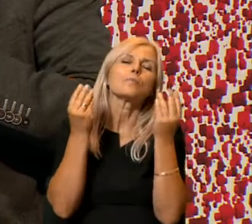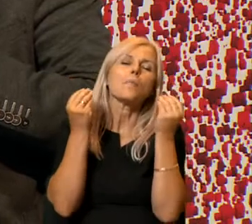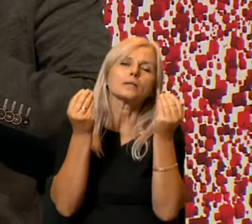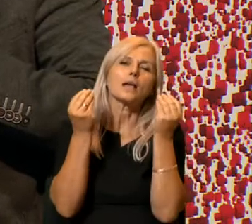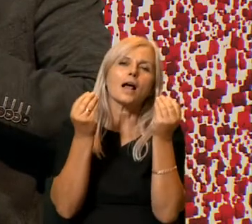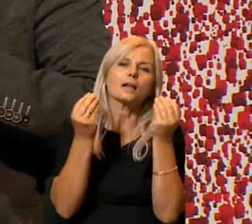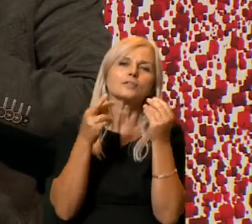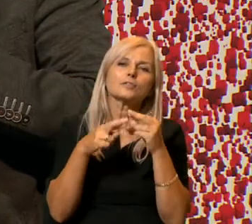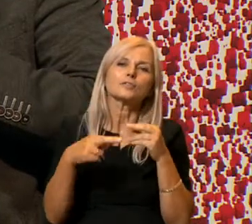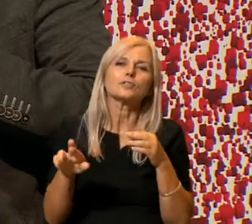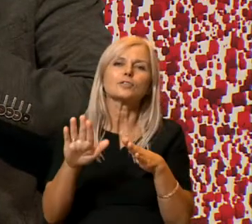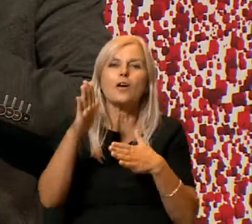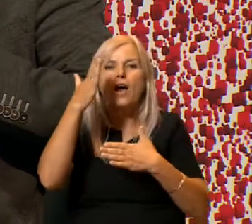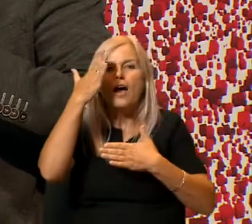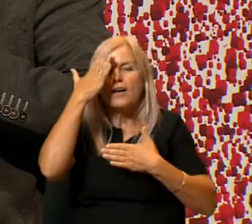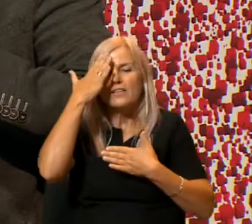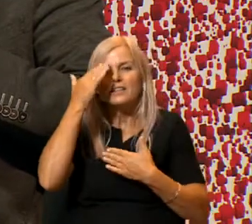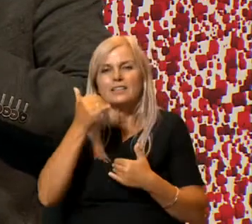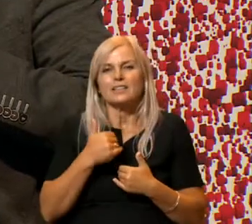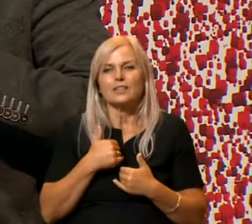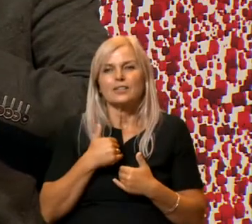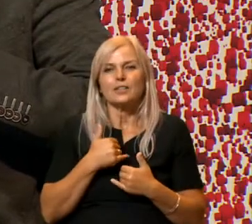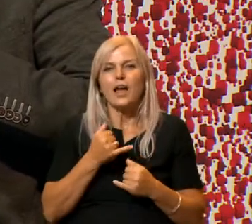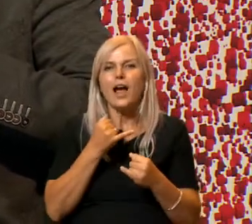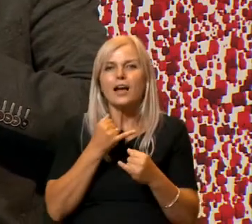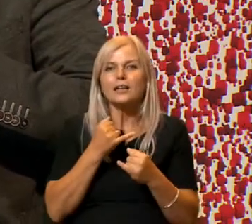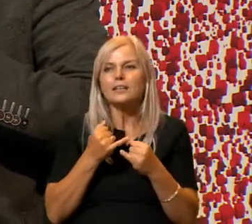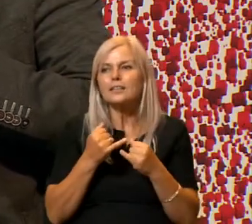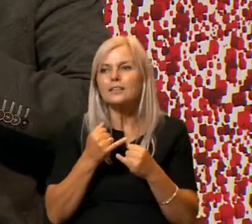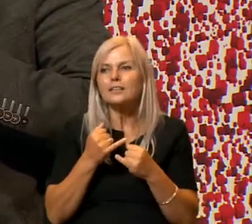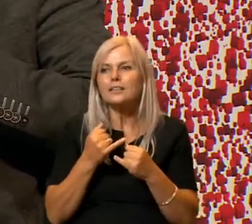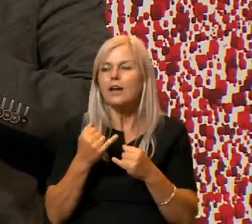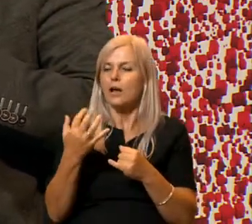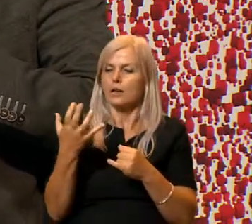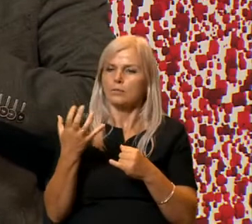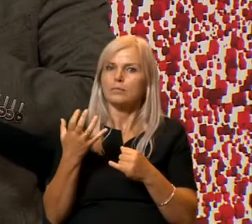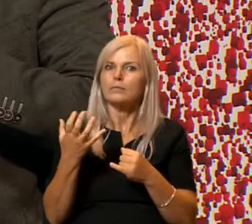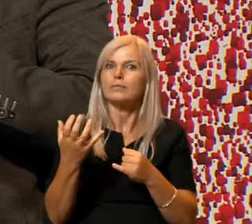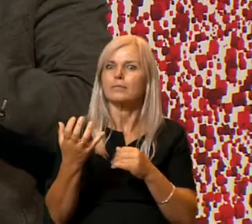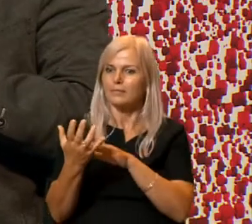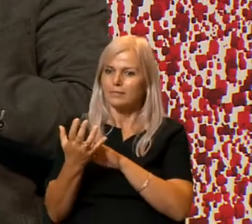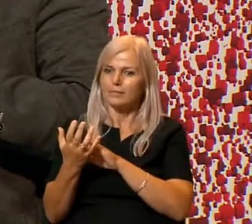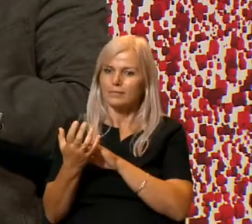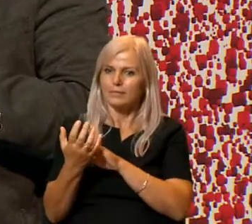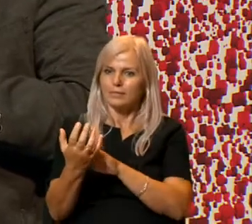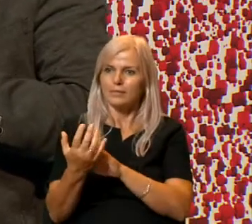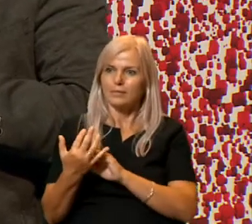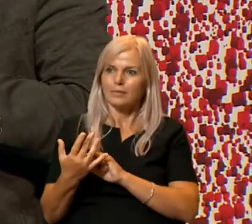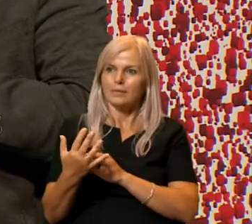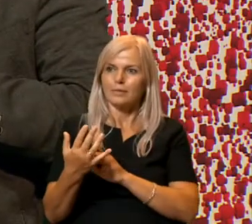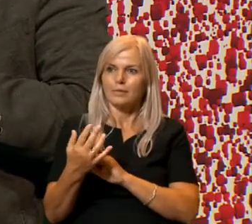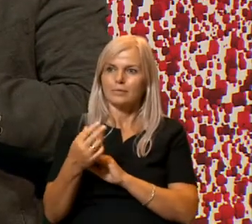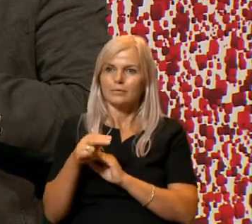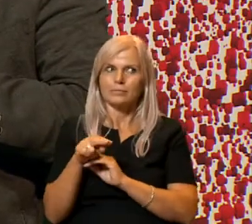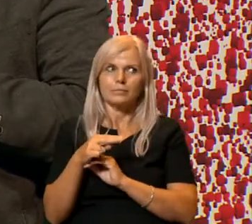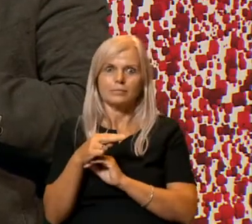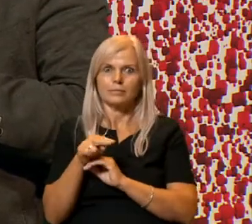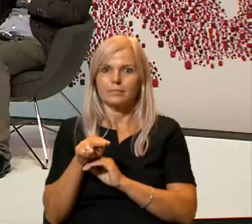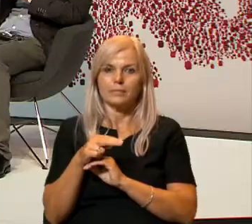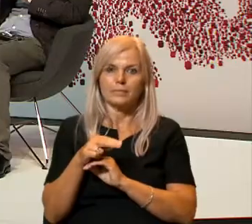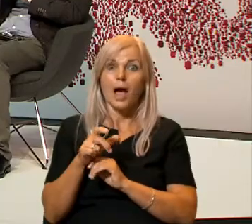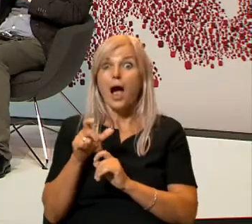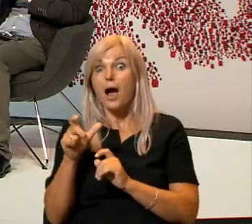jest zorientowanie się, że jeżeli poruszę rękami, czy okiem, czy wydam